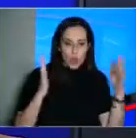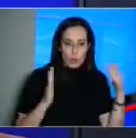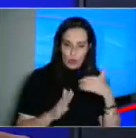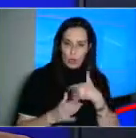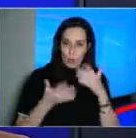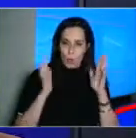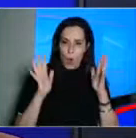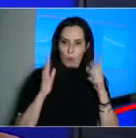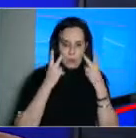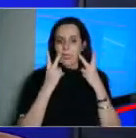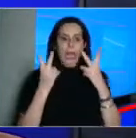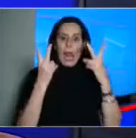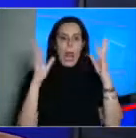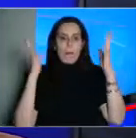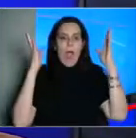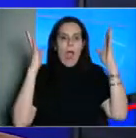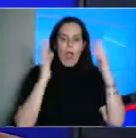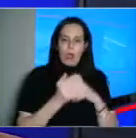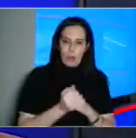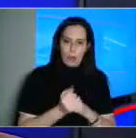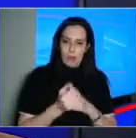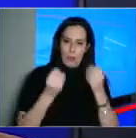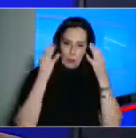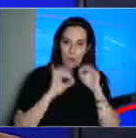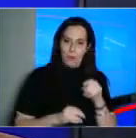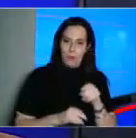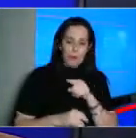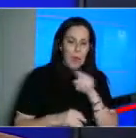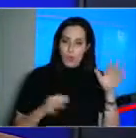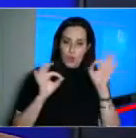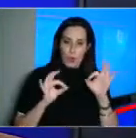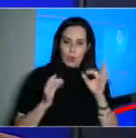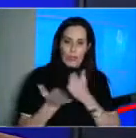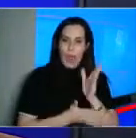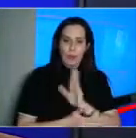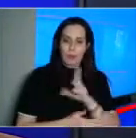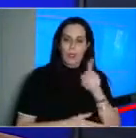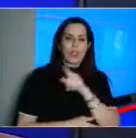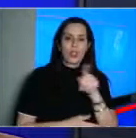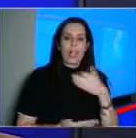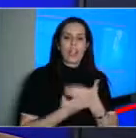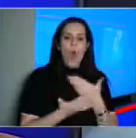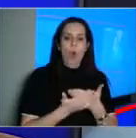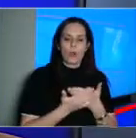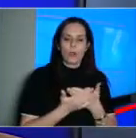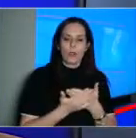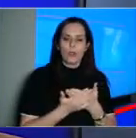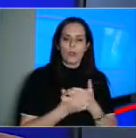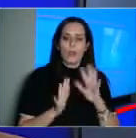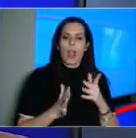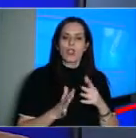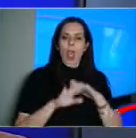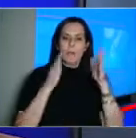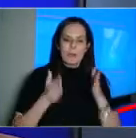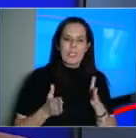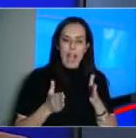שאנחנו מאוד מסתכלים עליהם ביראת כבוד, אין שם את האמת. יש שם תיעוד של מה